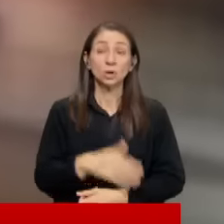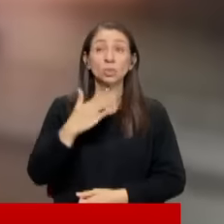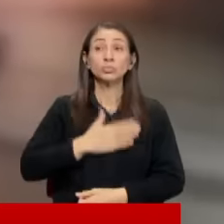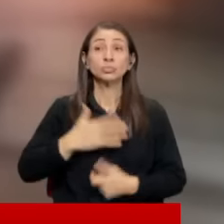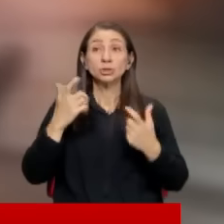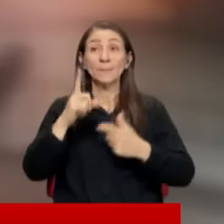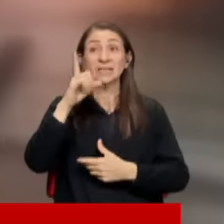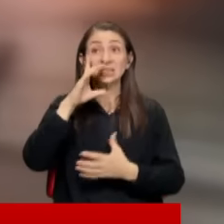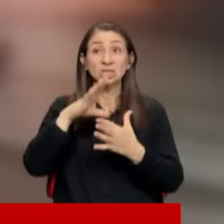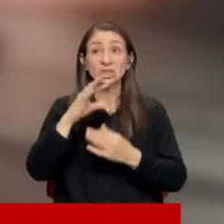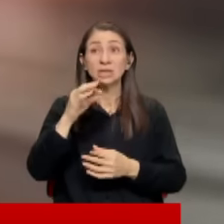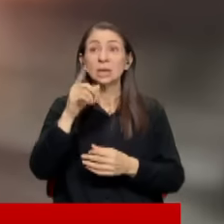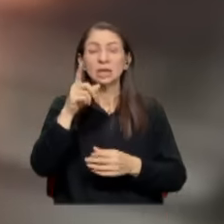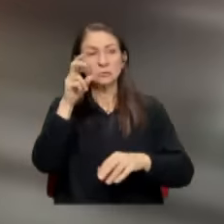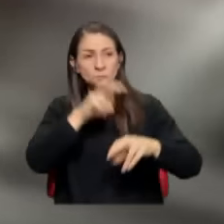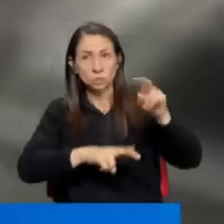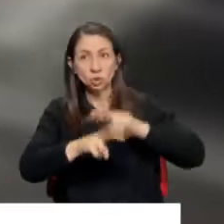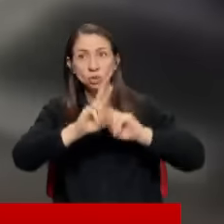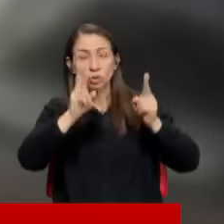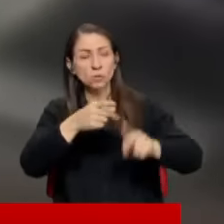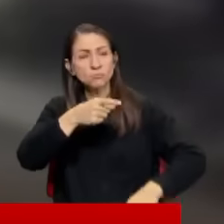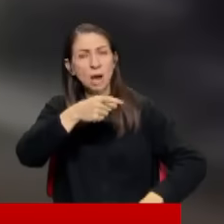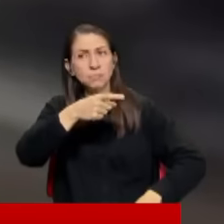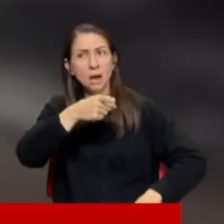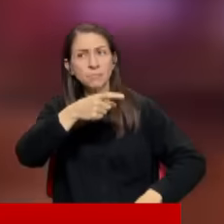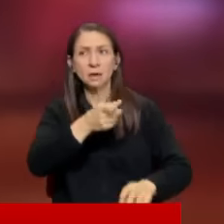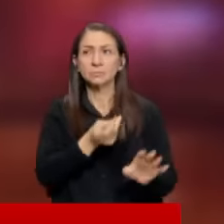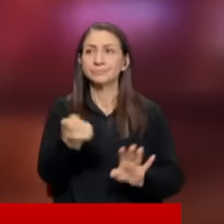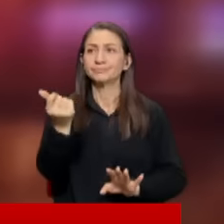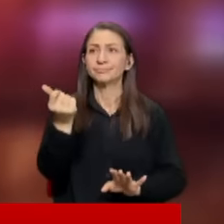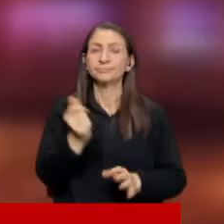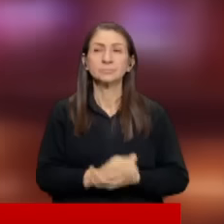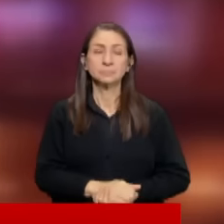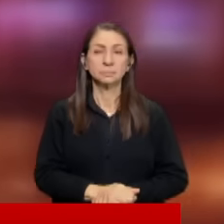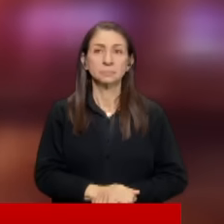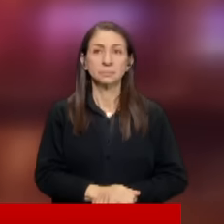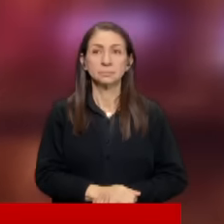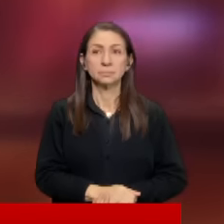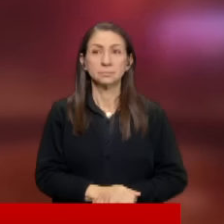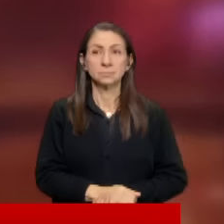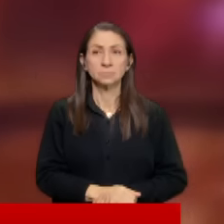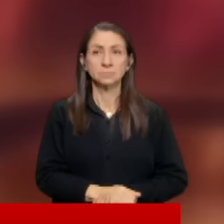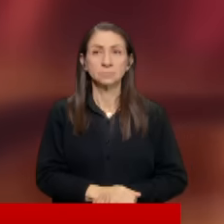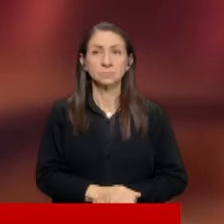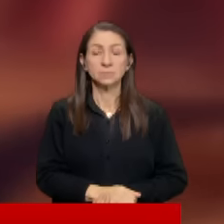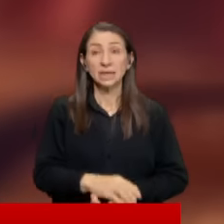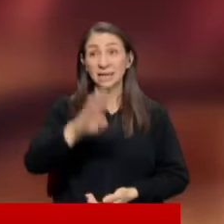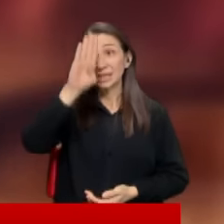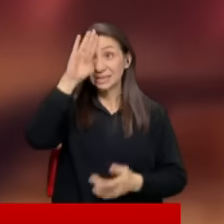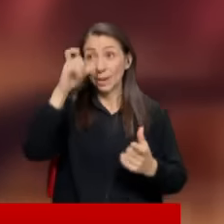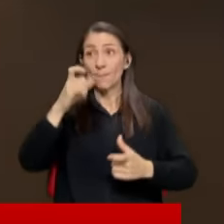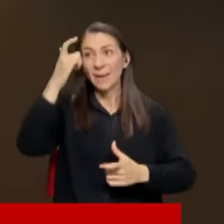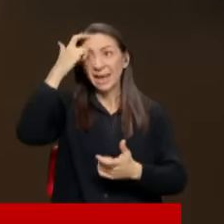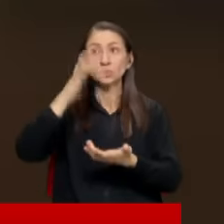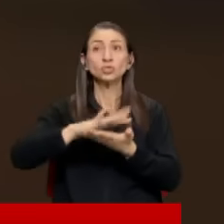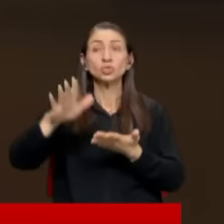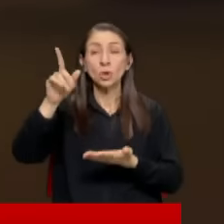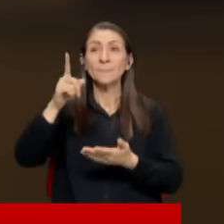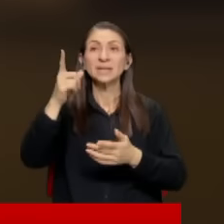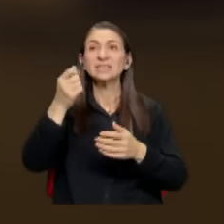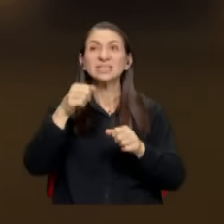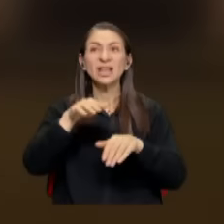Bursa'da ise bir kişi husumetlisinin dükkanına ateş açıp kaçtı. Silahlı saldırı. İstanbul Beylikdüzü'nde bir